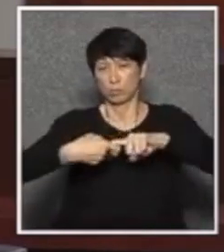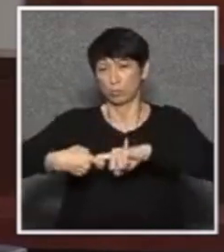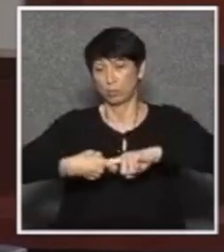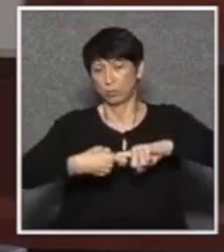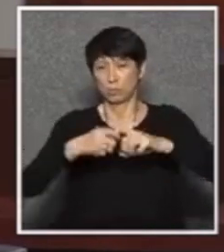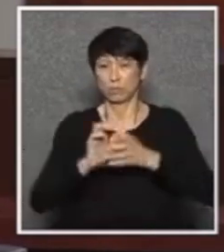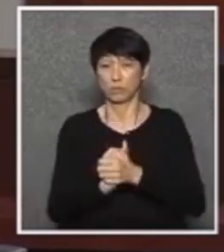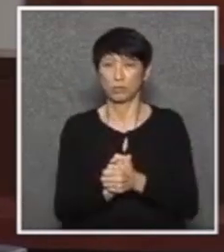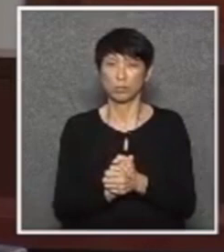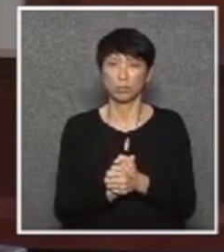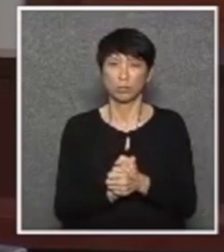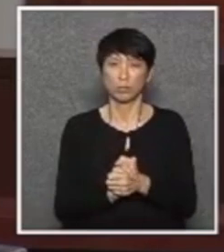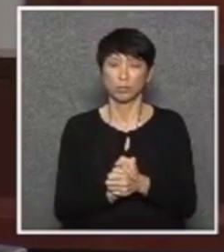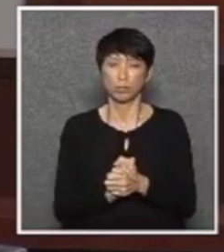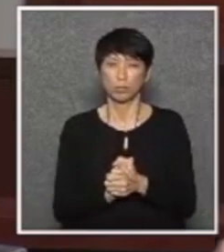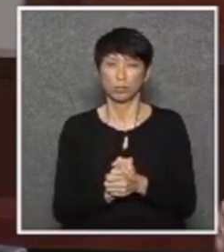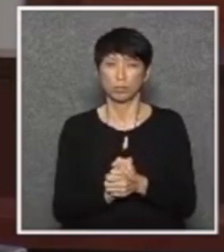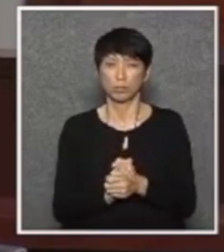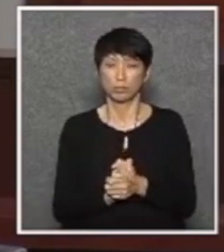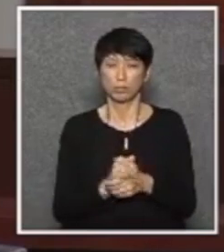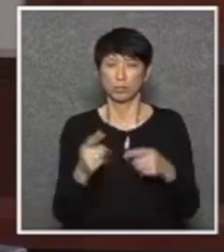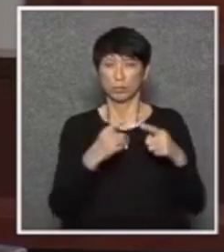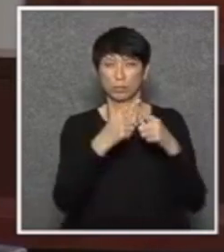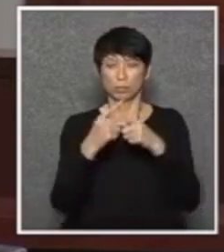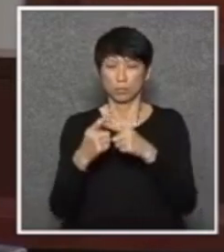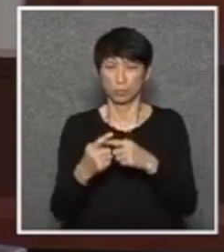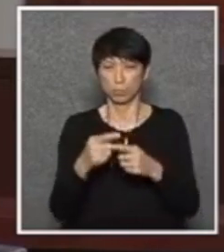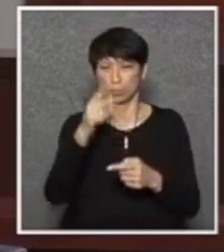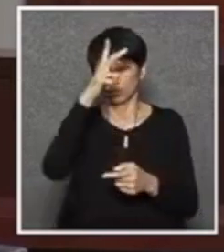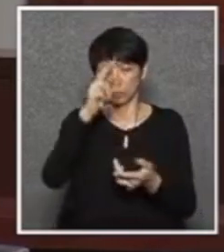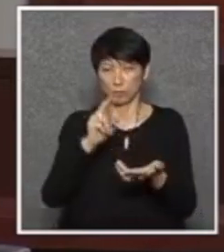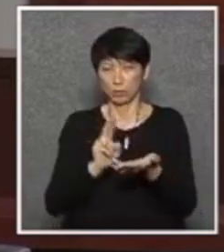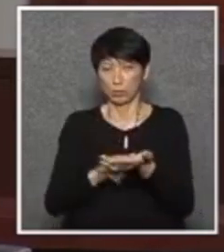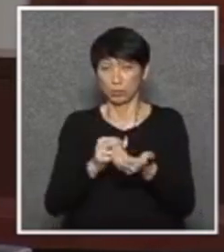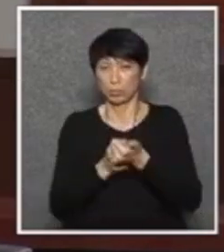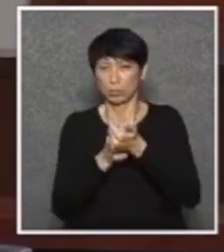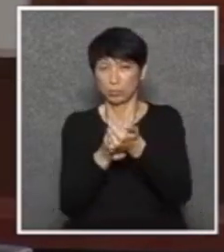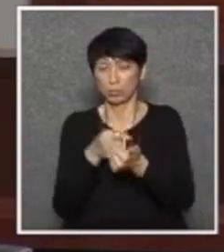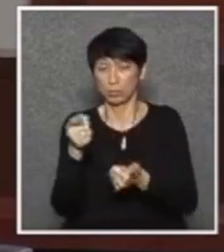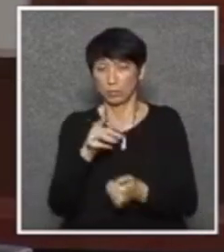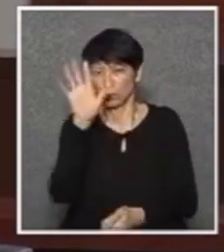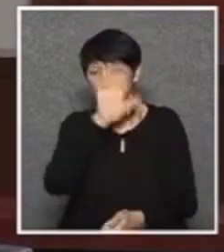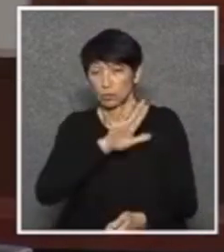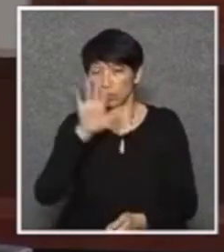去為你這個不得人心的政策去掩飾。